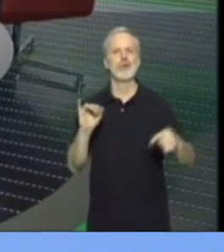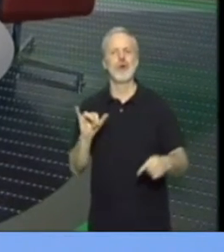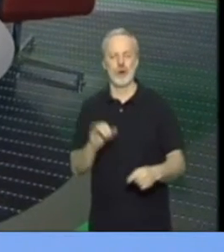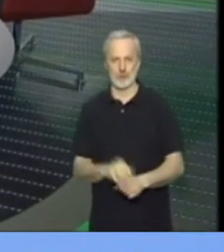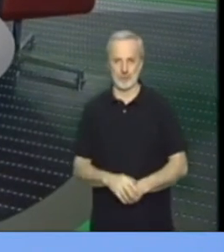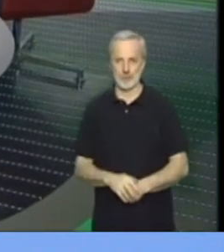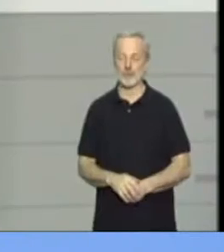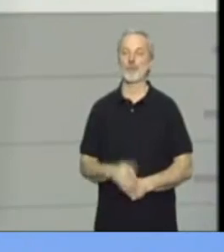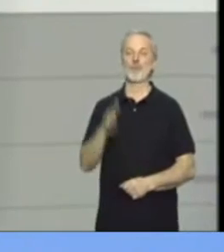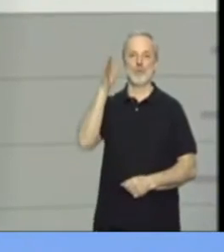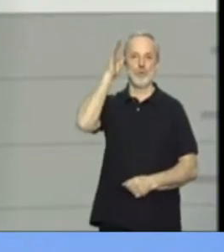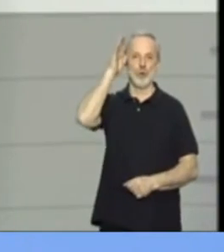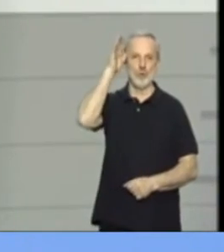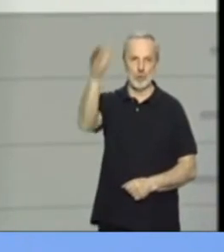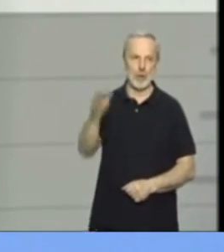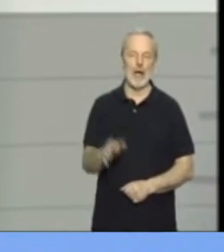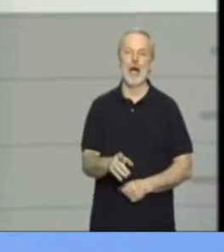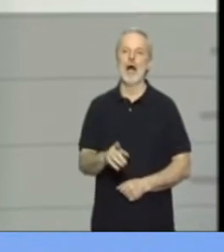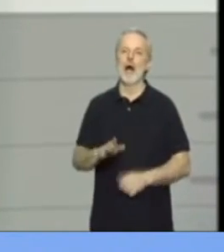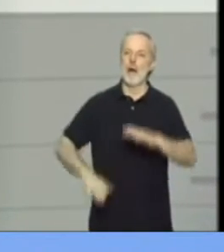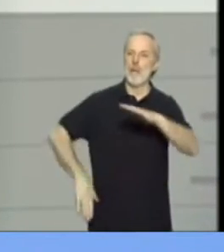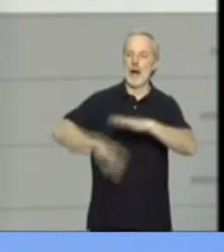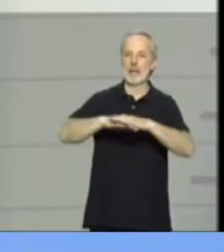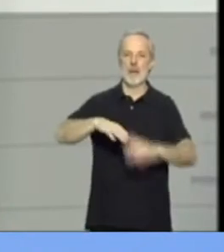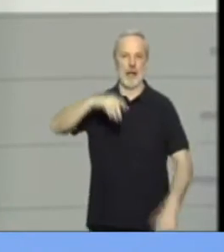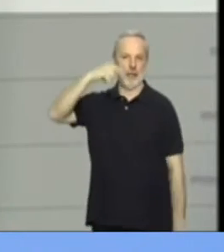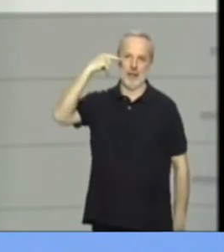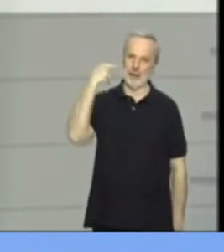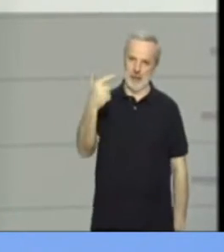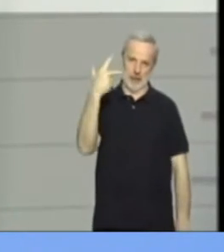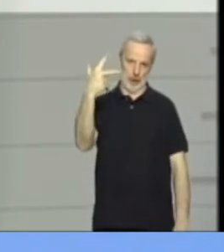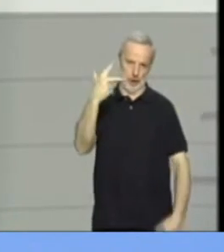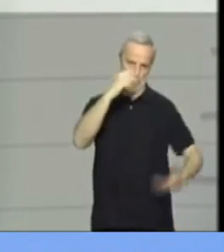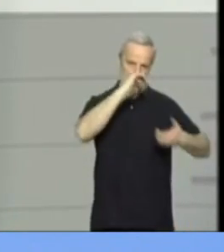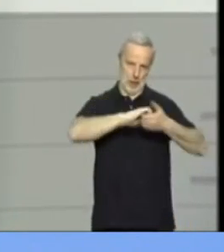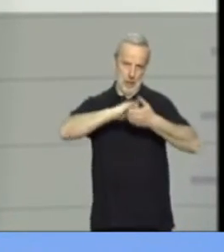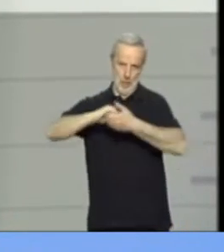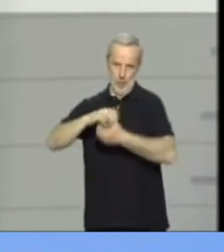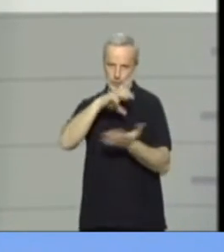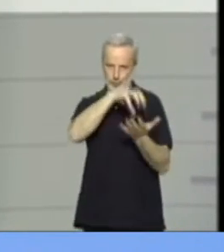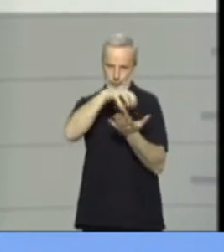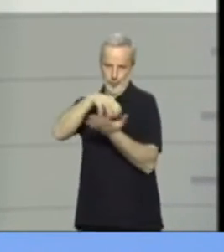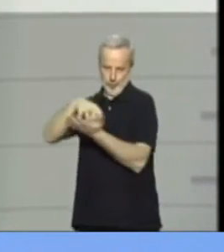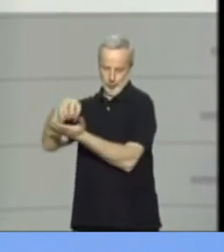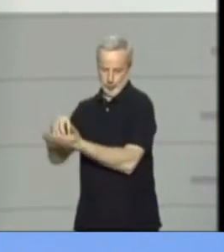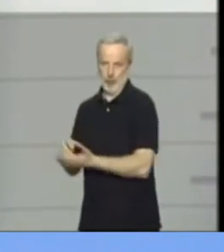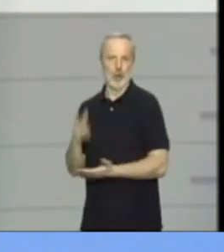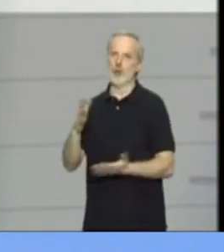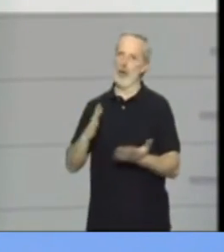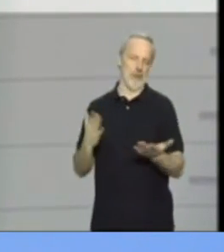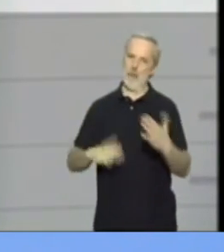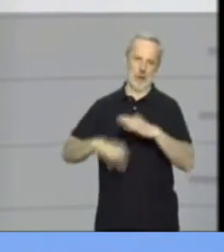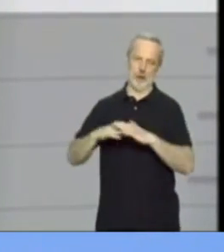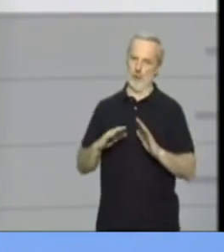Tak na start se postaví maximálně 23 týmů, což je jakási kapacita množství závodníků, které